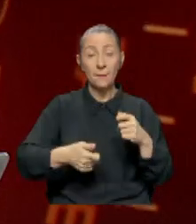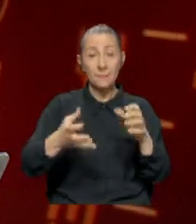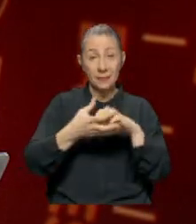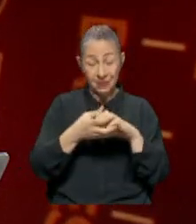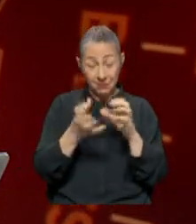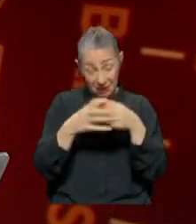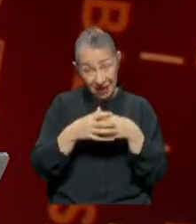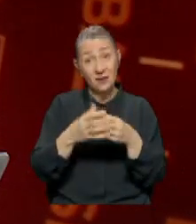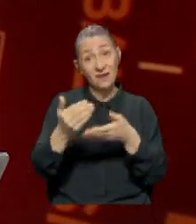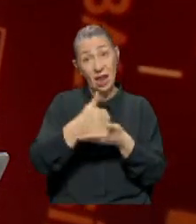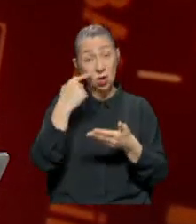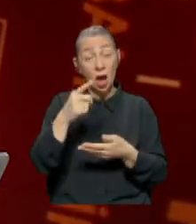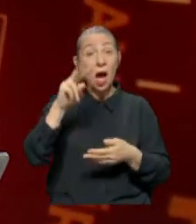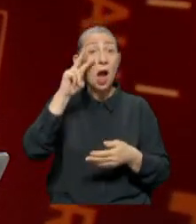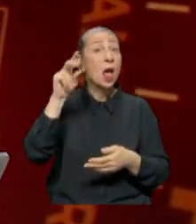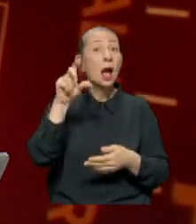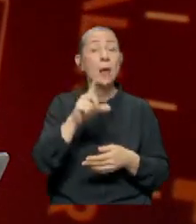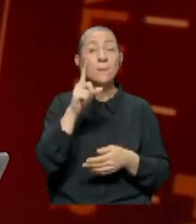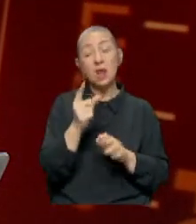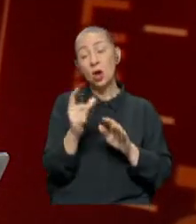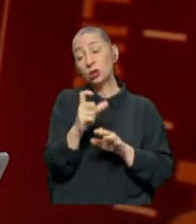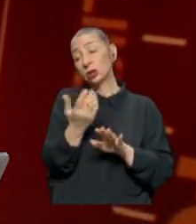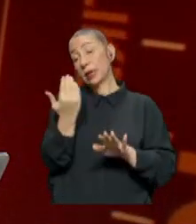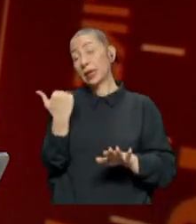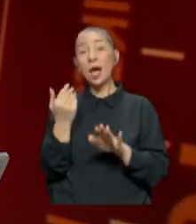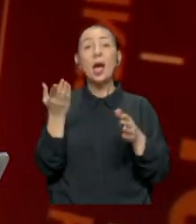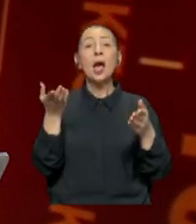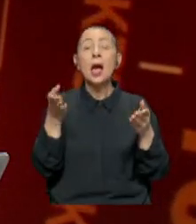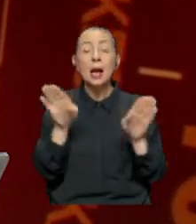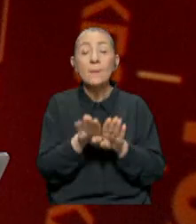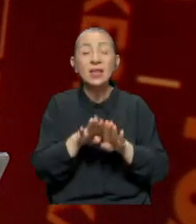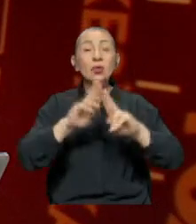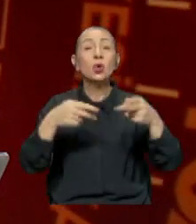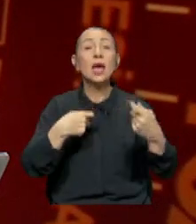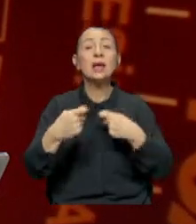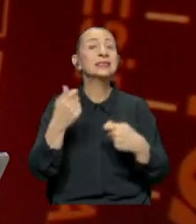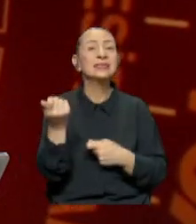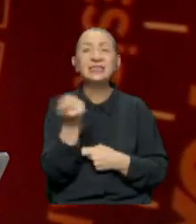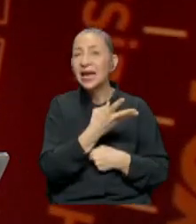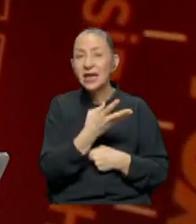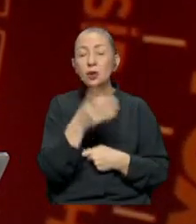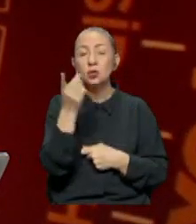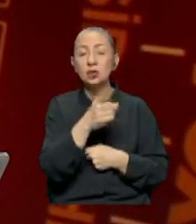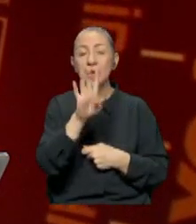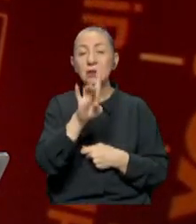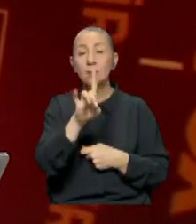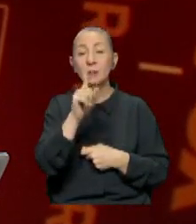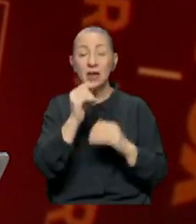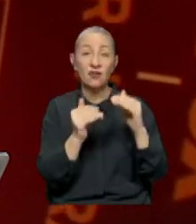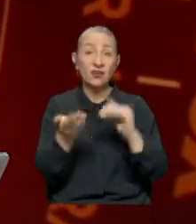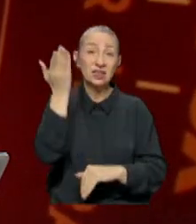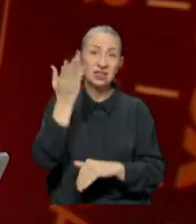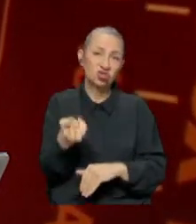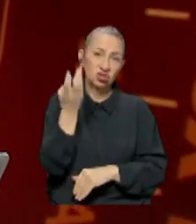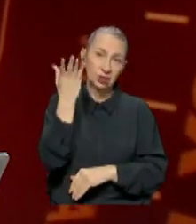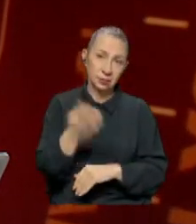Birliği verilerine göre de Aralık ayında bir önceki aya göre kapanan işletme sayısında %41'lik bir artış